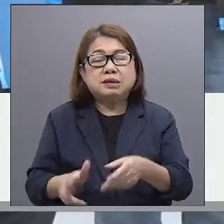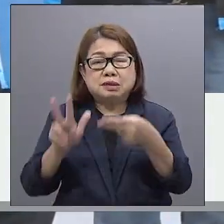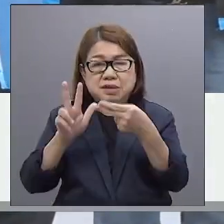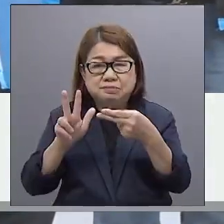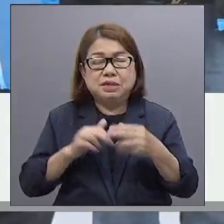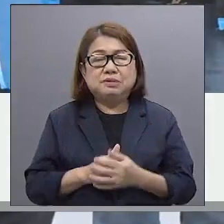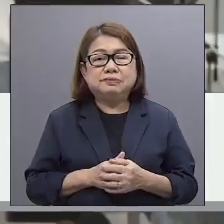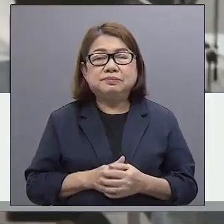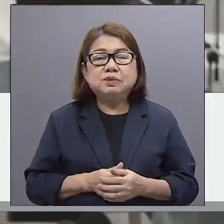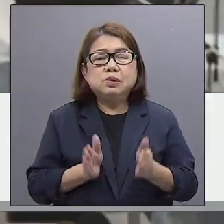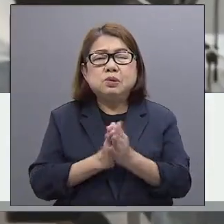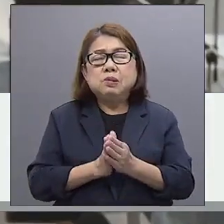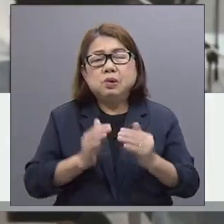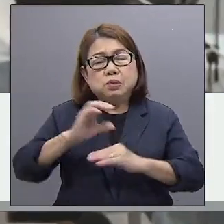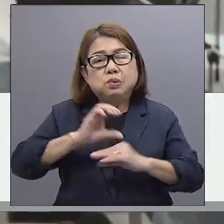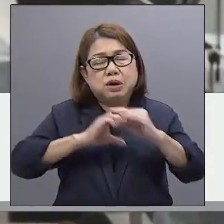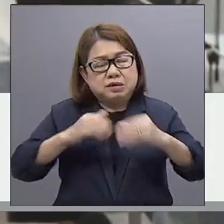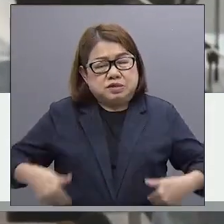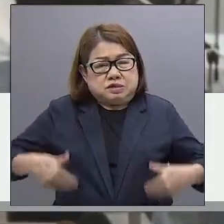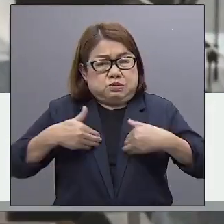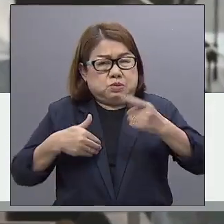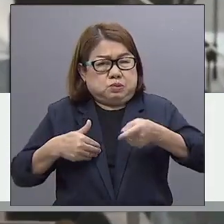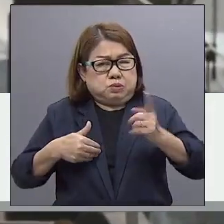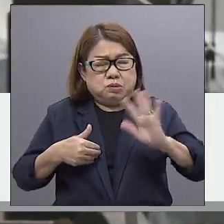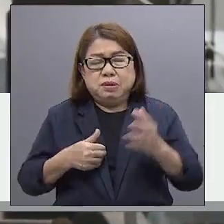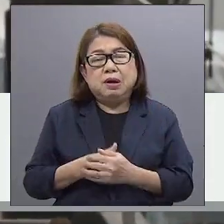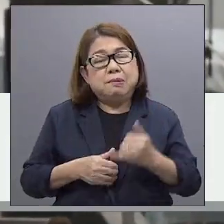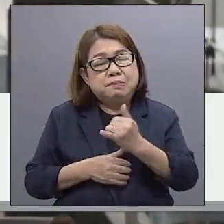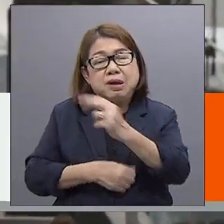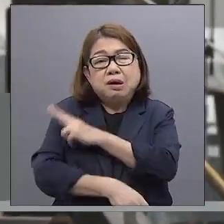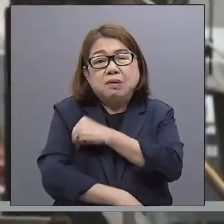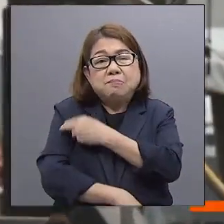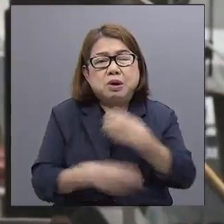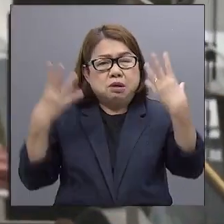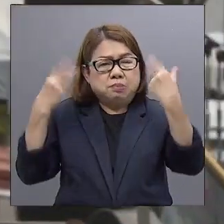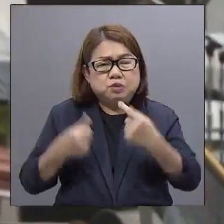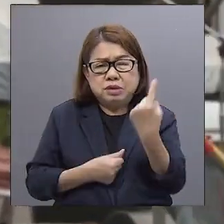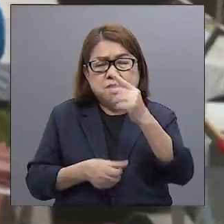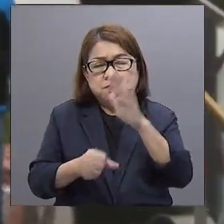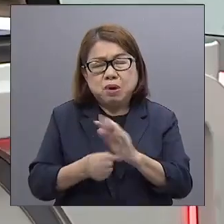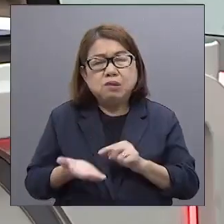ชนรวมถึงโครงการยกระดับคุณภาพชีวิตการตรวจรักษาฟรีด้วยบัตรประชาชนใบเดียวค่ะ